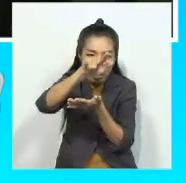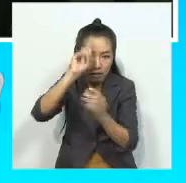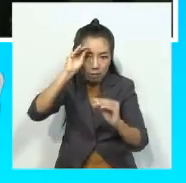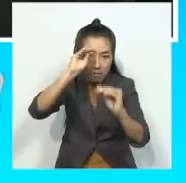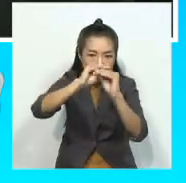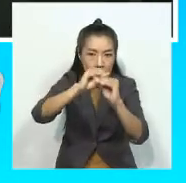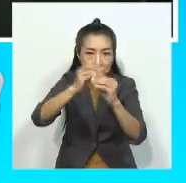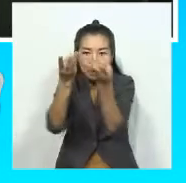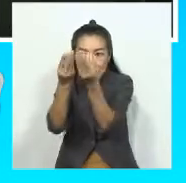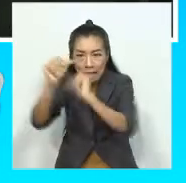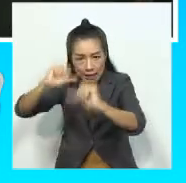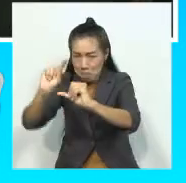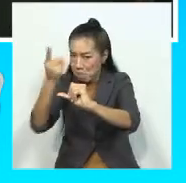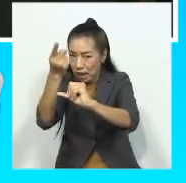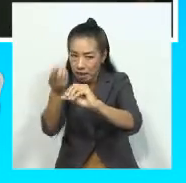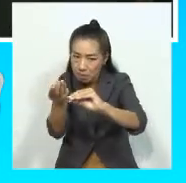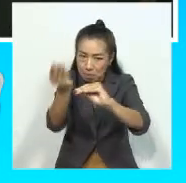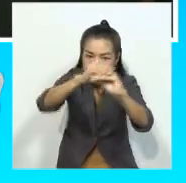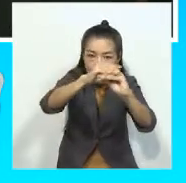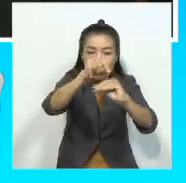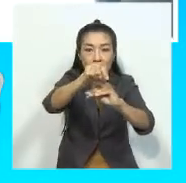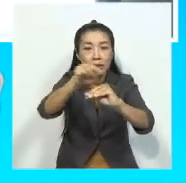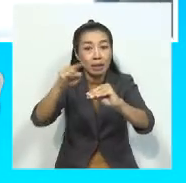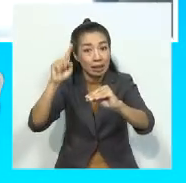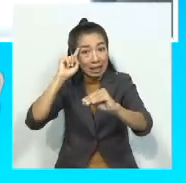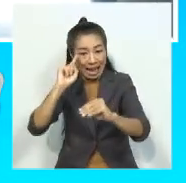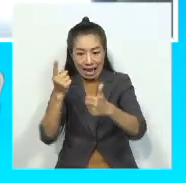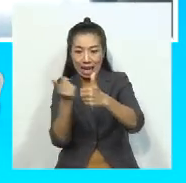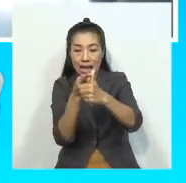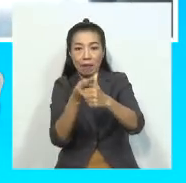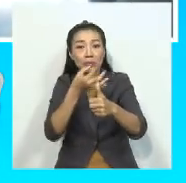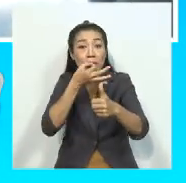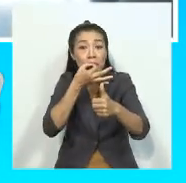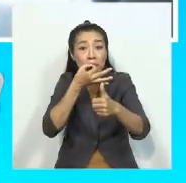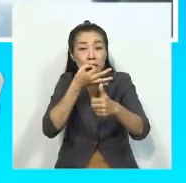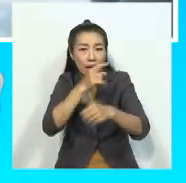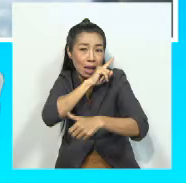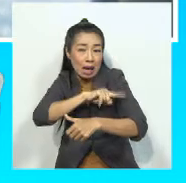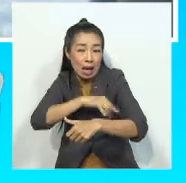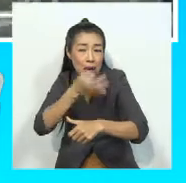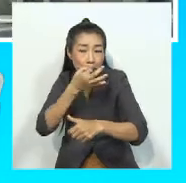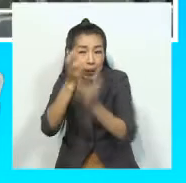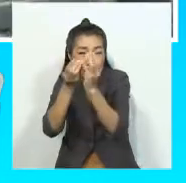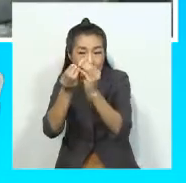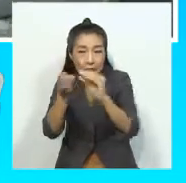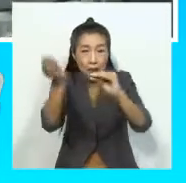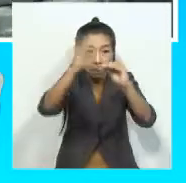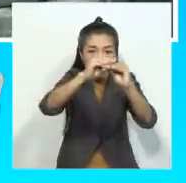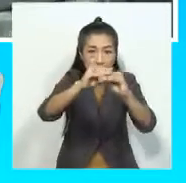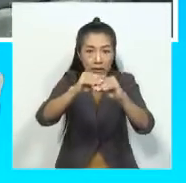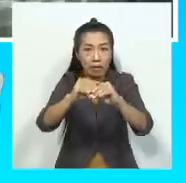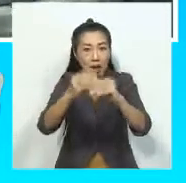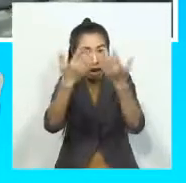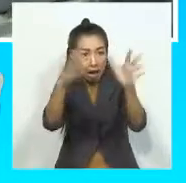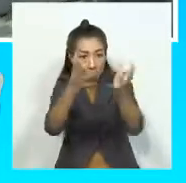ก็จะเป็นสารอีกชนิดหนึ่งเป็นตามตำราฝนหลวงพระราชทานของในหลวงรัชกาลที่9นะครับซึ่งในช่ว